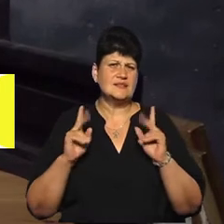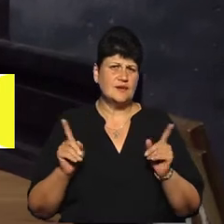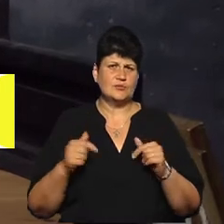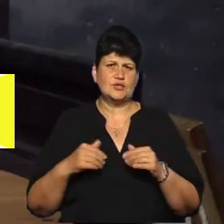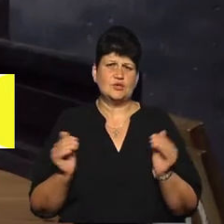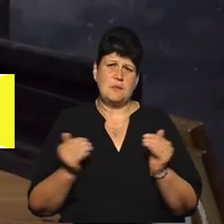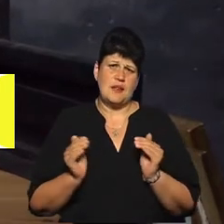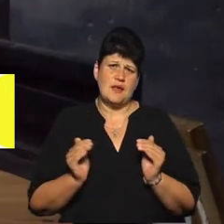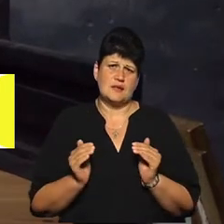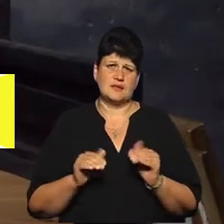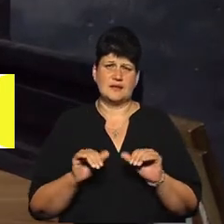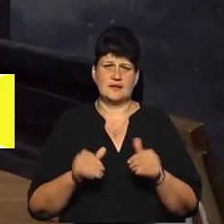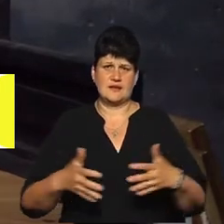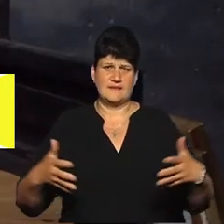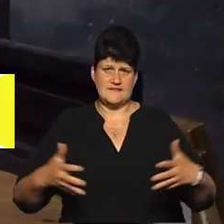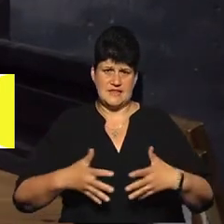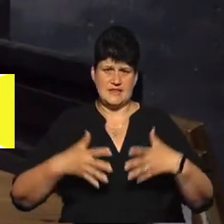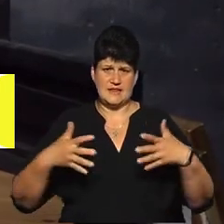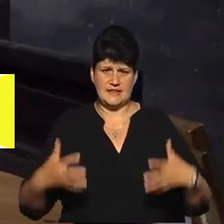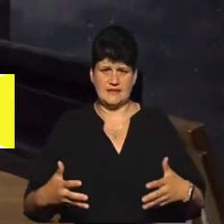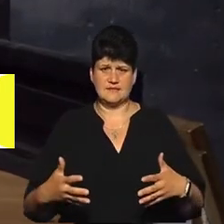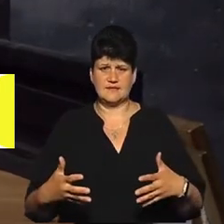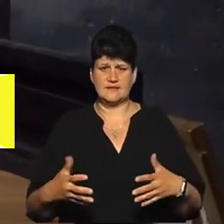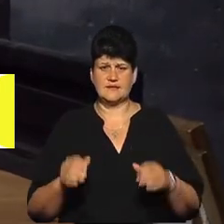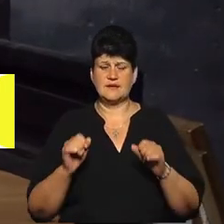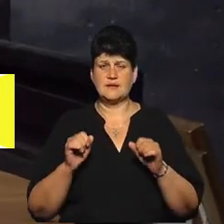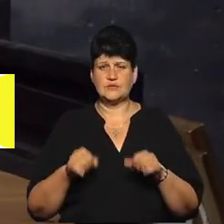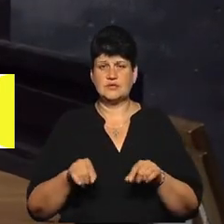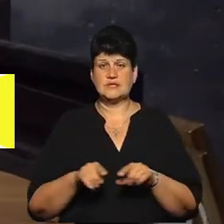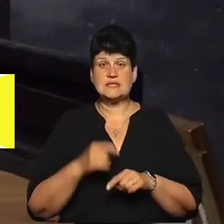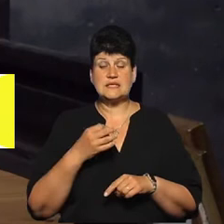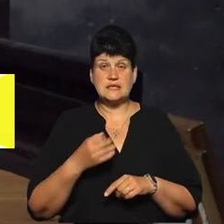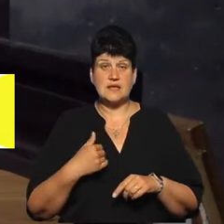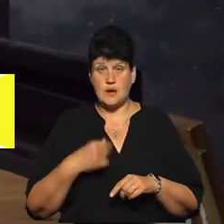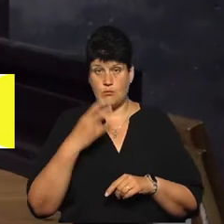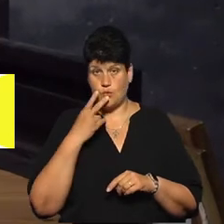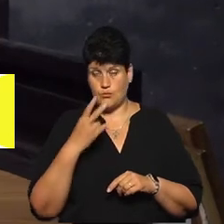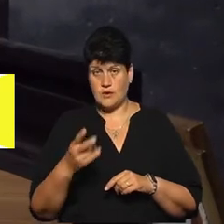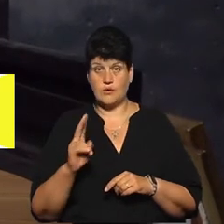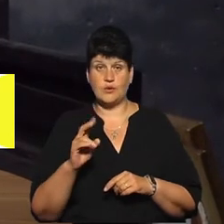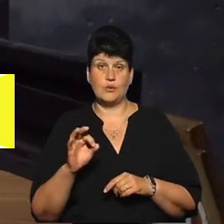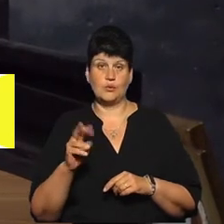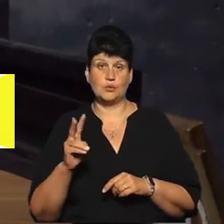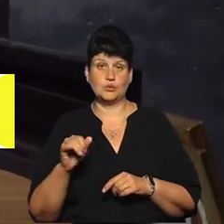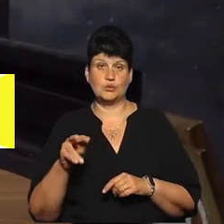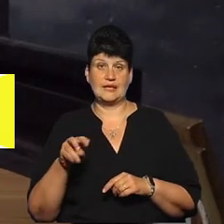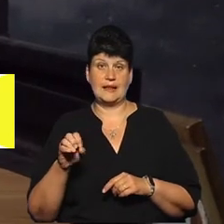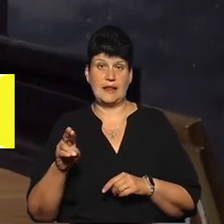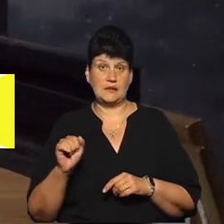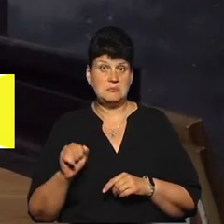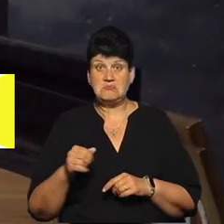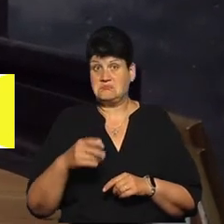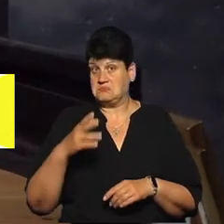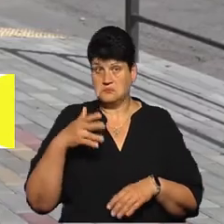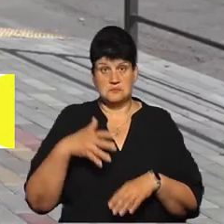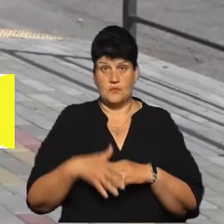тендітна досить, а гітара така більш габаритна, якщо можна так назвати. І я от побачила укулеле і зрозуміла, що все, це я обов'язково маю на ній